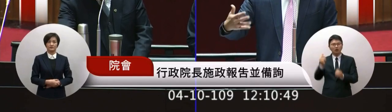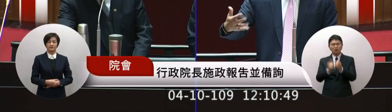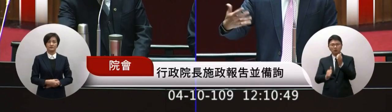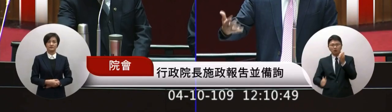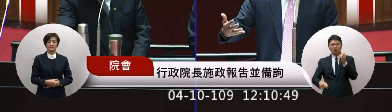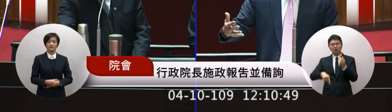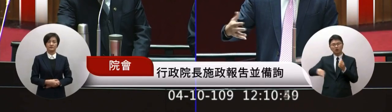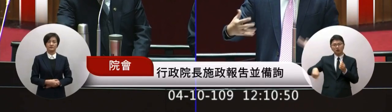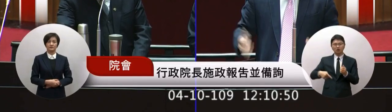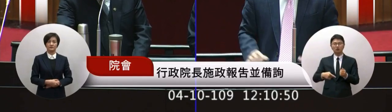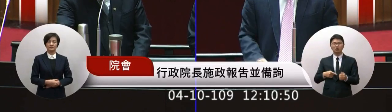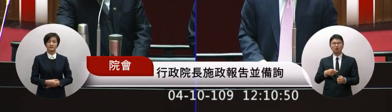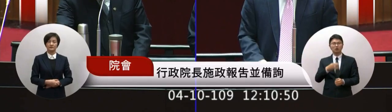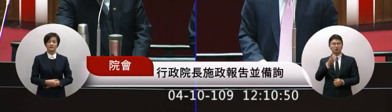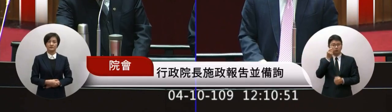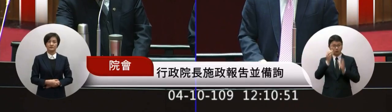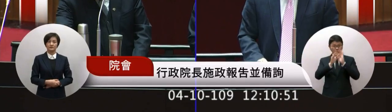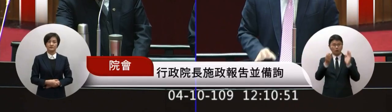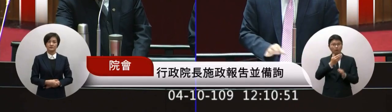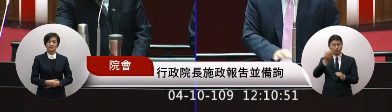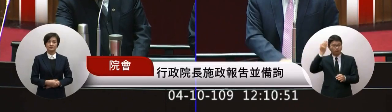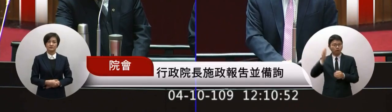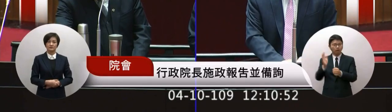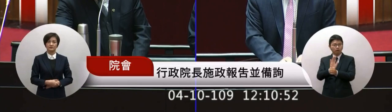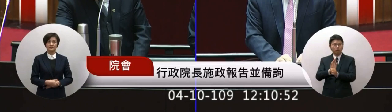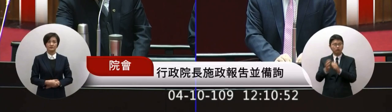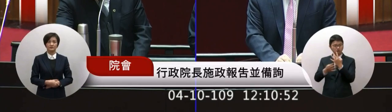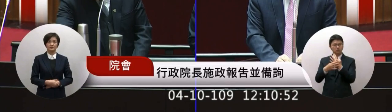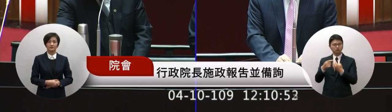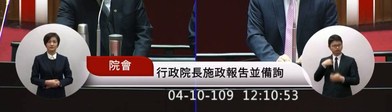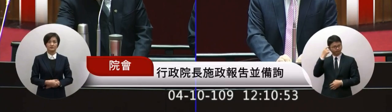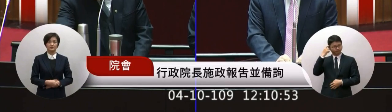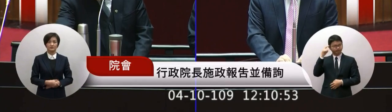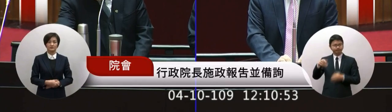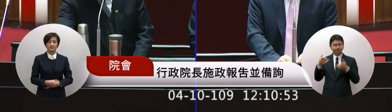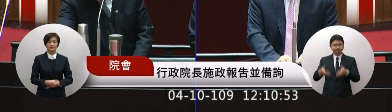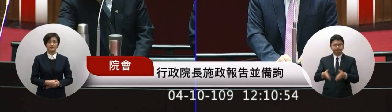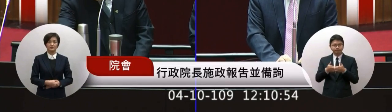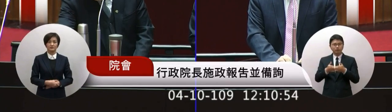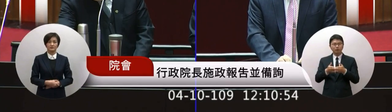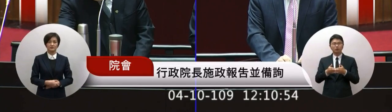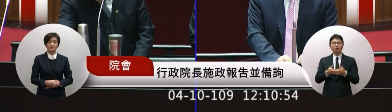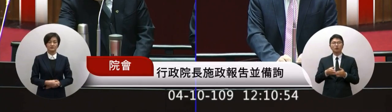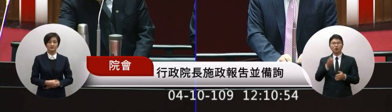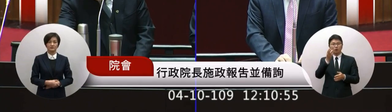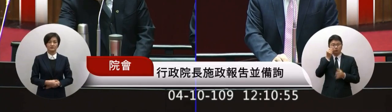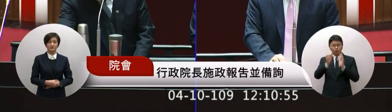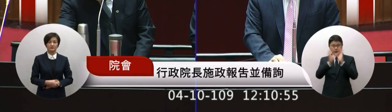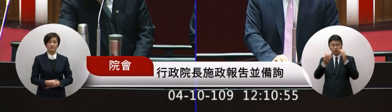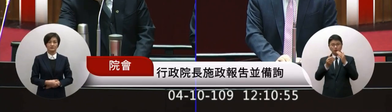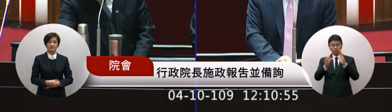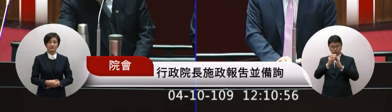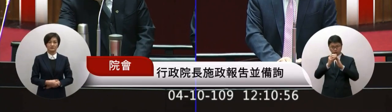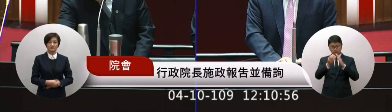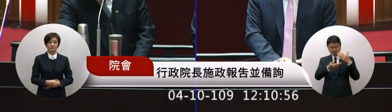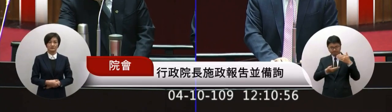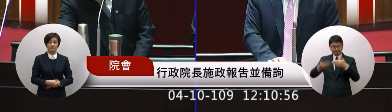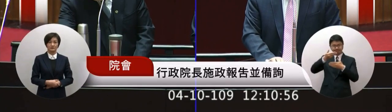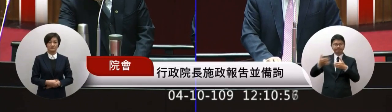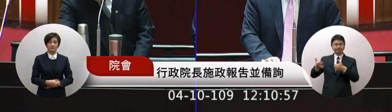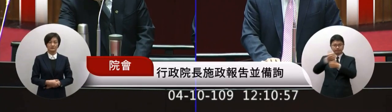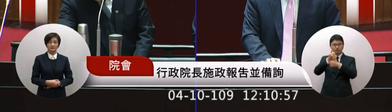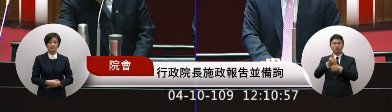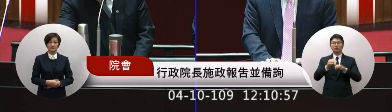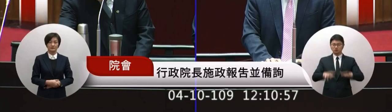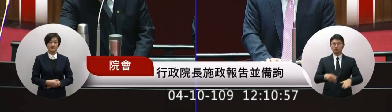为观光服务业这个都非常的重要。所以在观光局改成观光署这个部分，部长跟院长现在可不可以帮忙